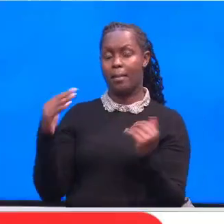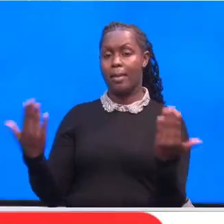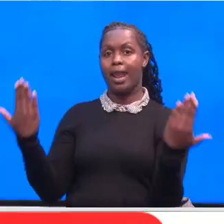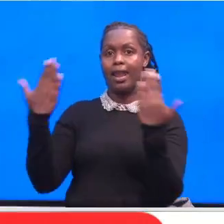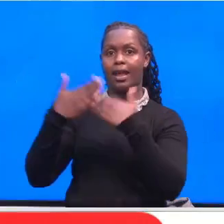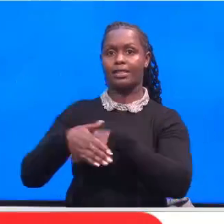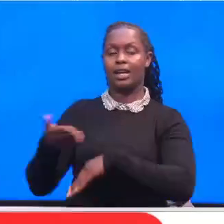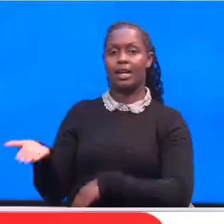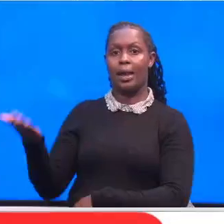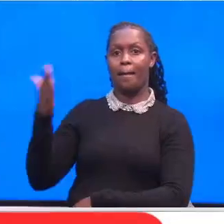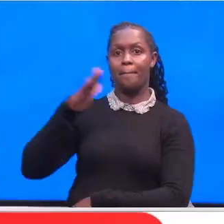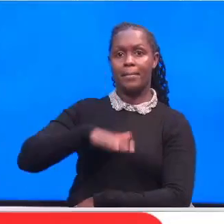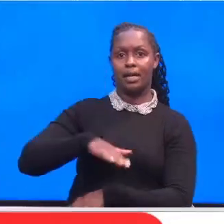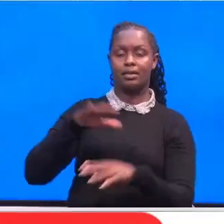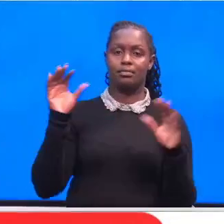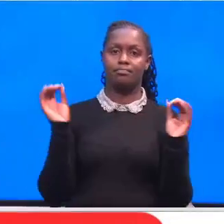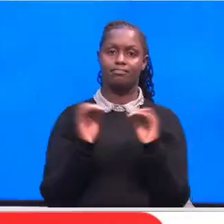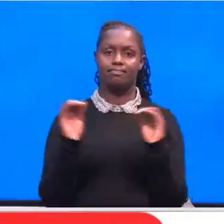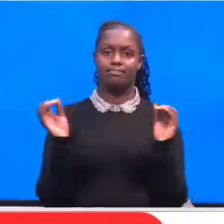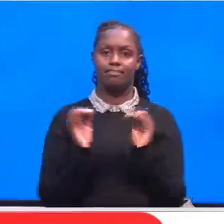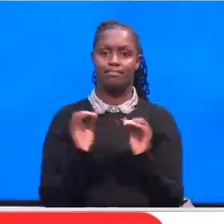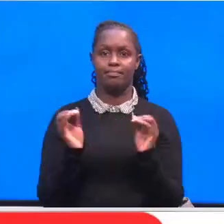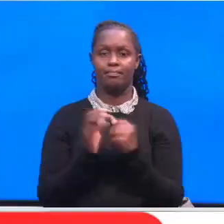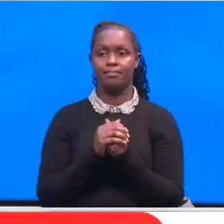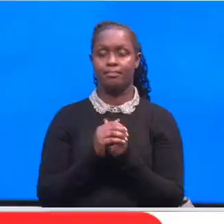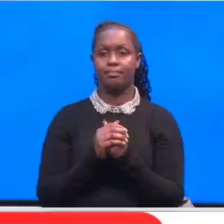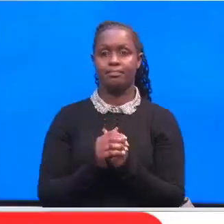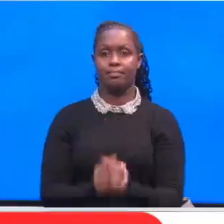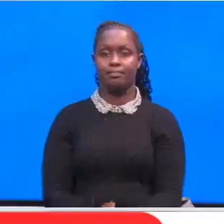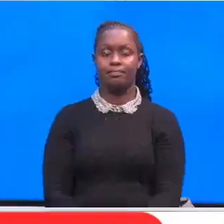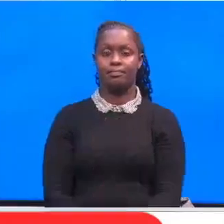Zainab Mohamed na maelezo zaidi.